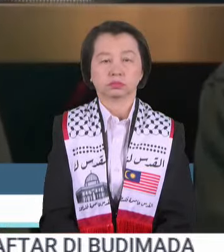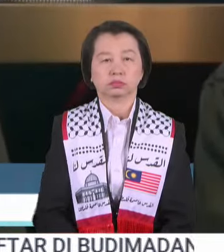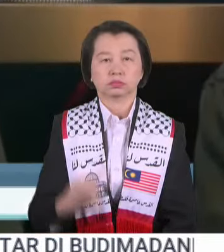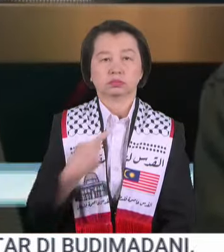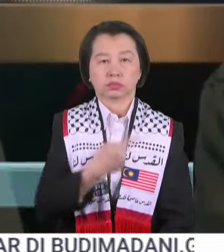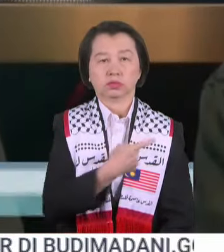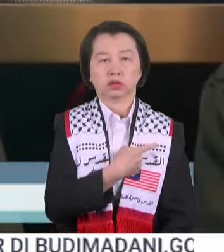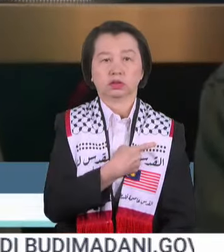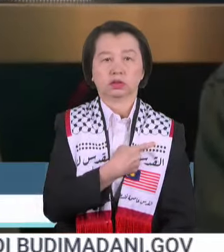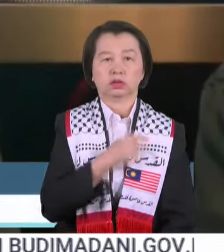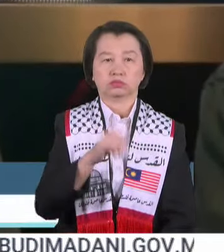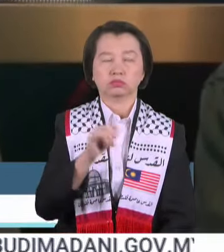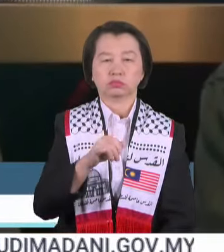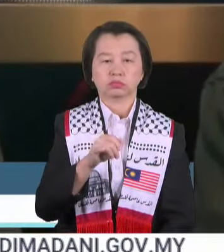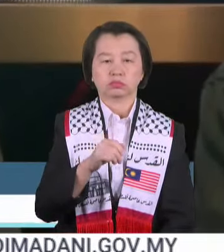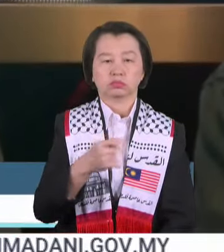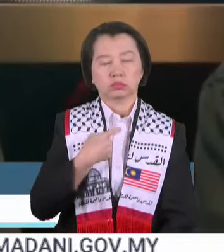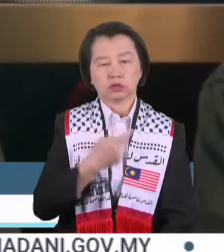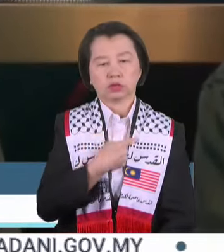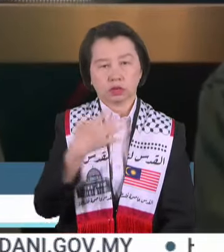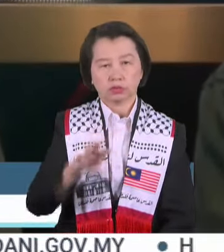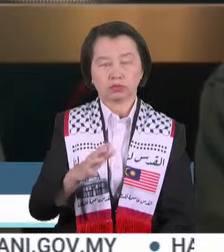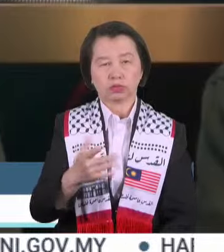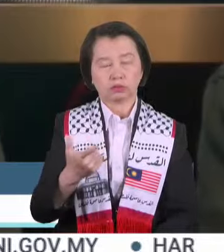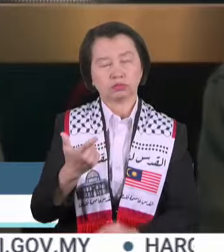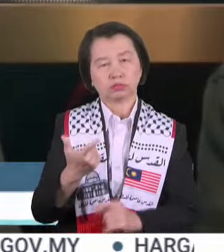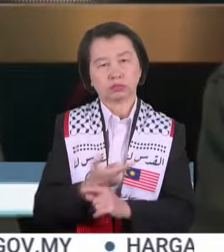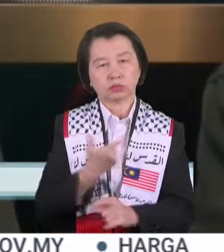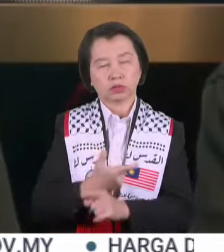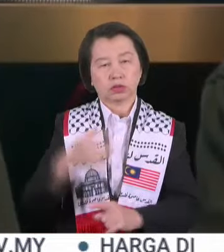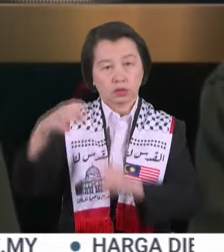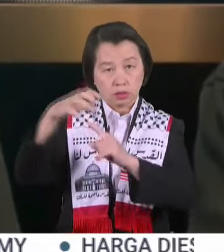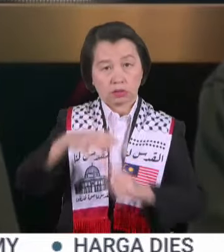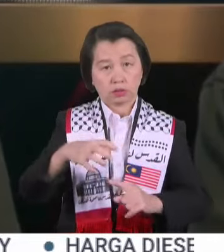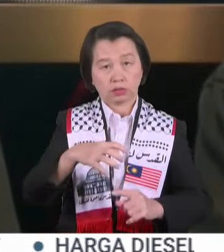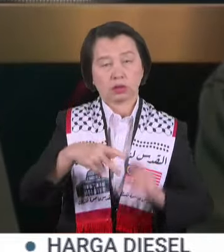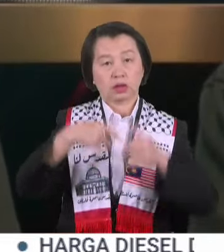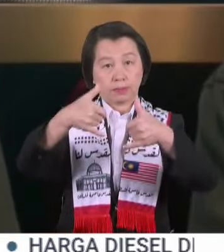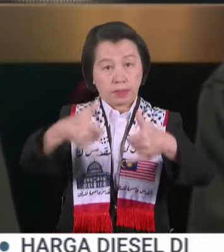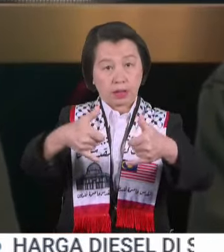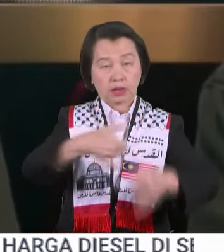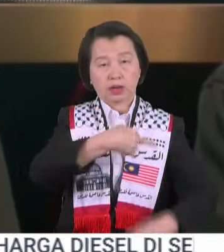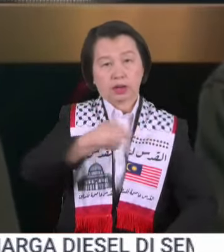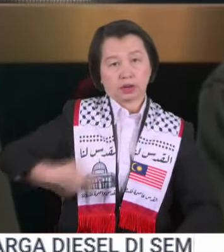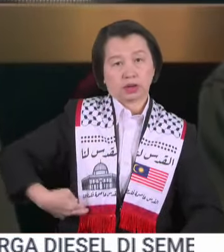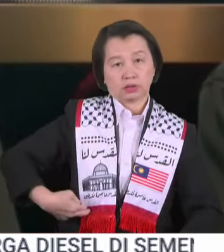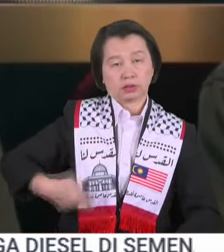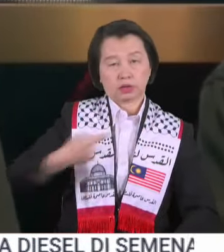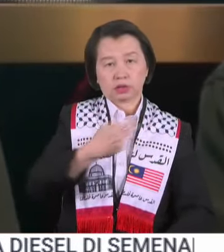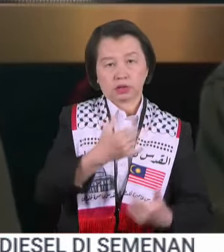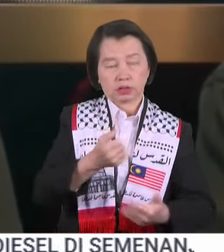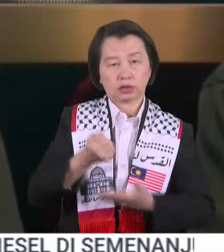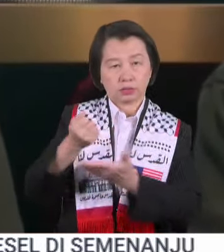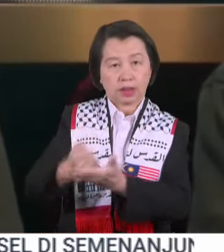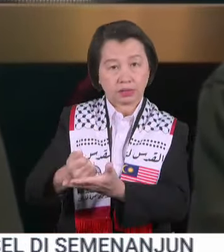Kita memang dah, saya rasa kita dah praktiskan kejohanan Piala Emas Raja ini sebab kita nak membantu FM juga.